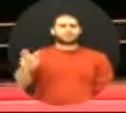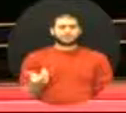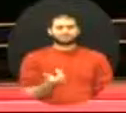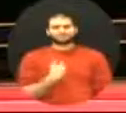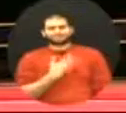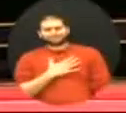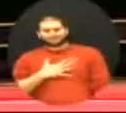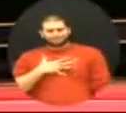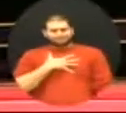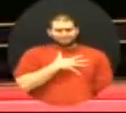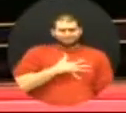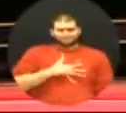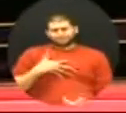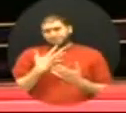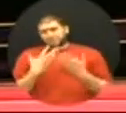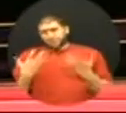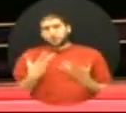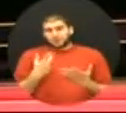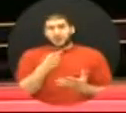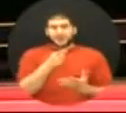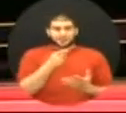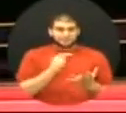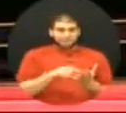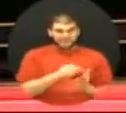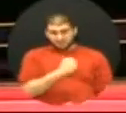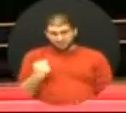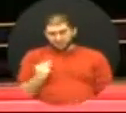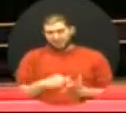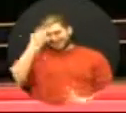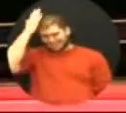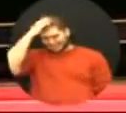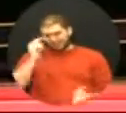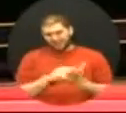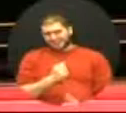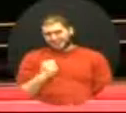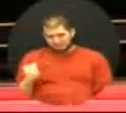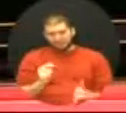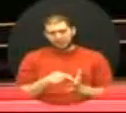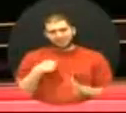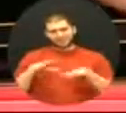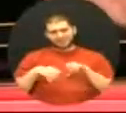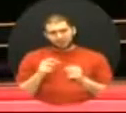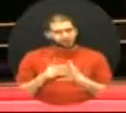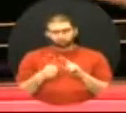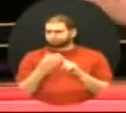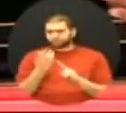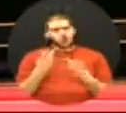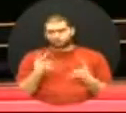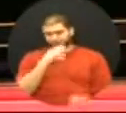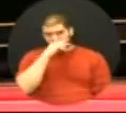עכשיו, בטח שיש... אתה בגלל שאתה איש ימין? מה? בגלל שאני עם כיפה, בגלל שאני איש ימין, בגלל שאני מתנחל, בגלל שלא יודע מה, לא